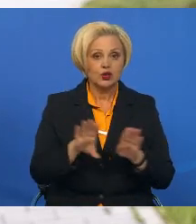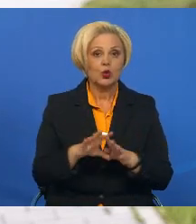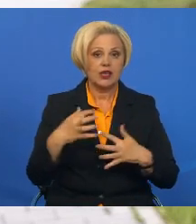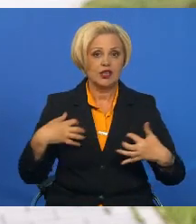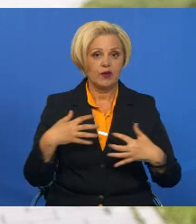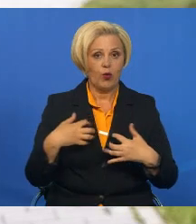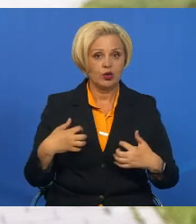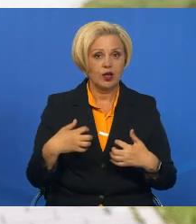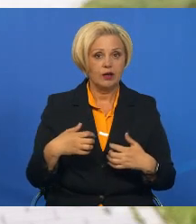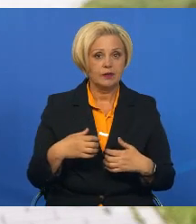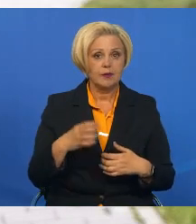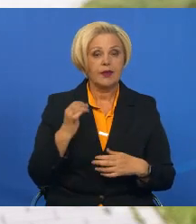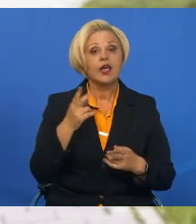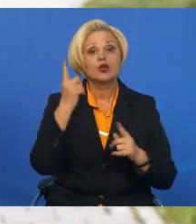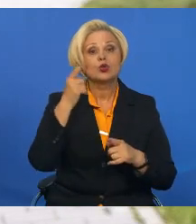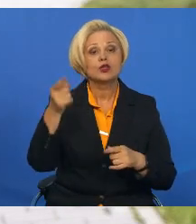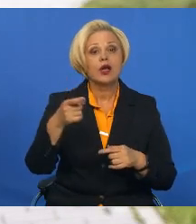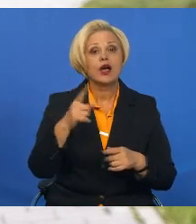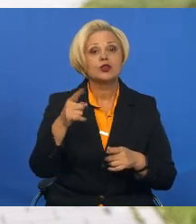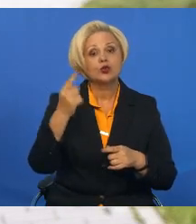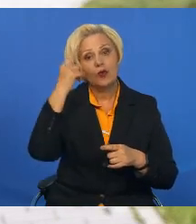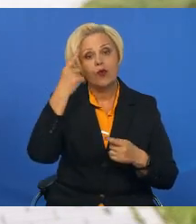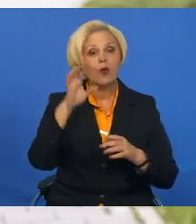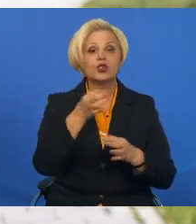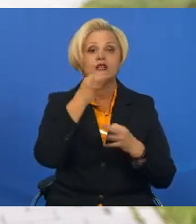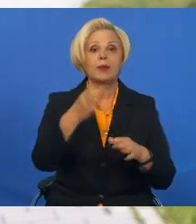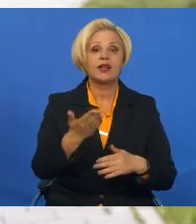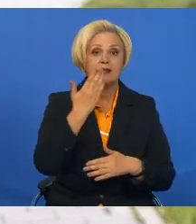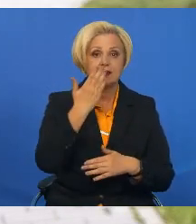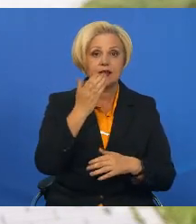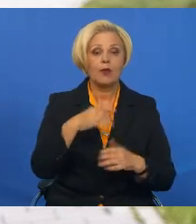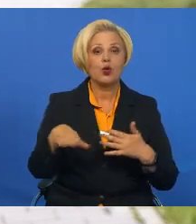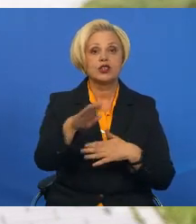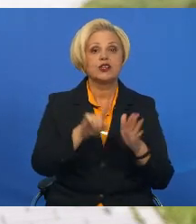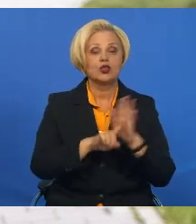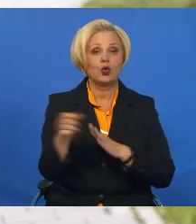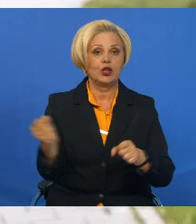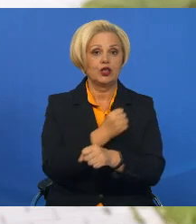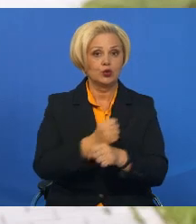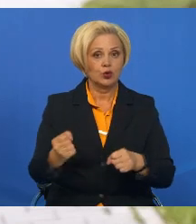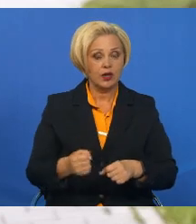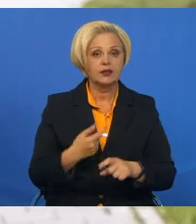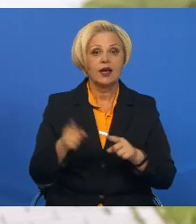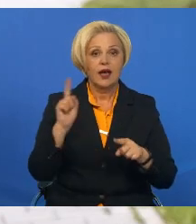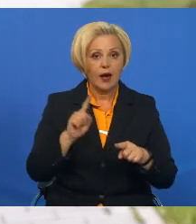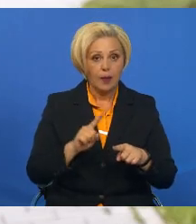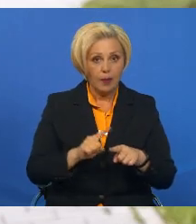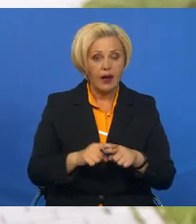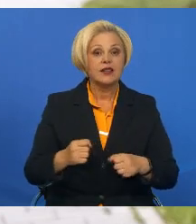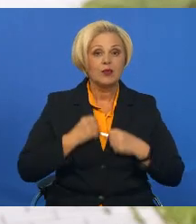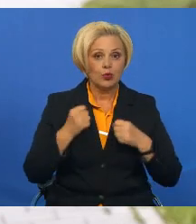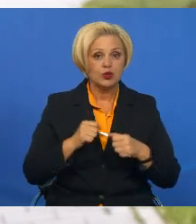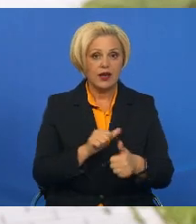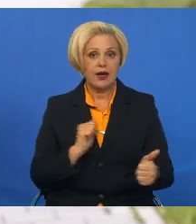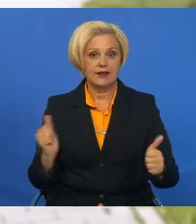животные. И кто знает, что им в голову придет. Может, запах не понравится, может, за территорию начнут драться. Поэтому, конечно, стараюсь